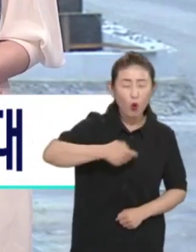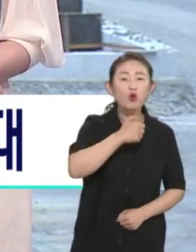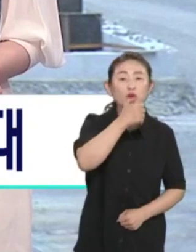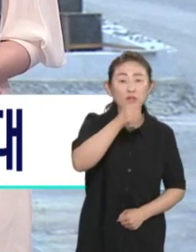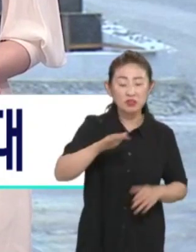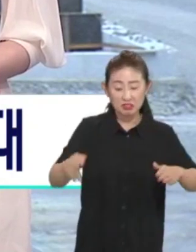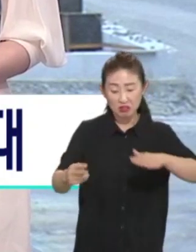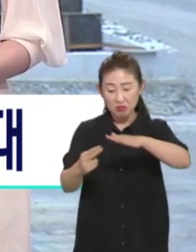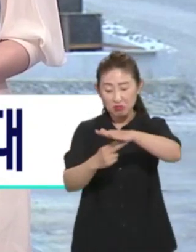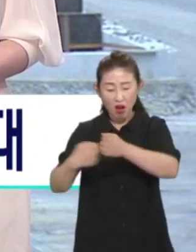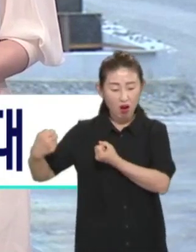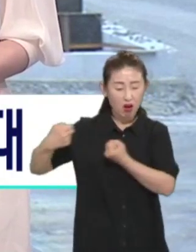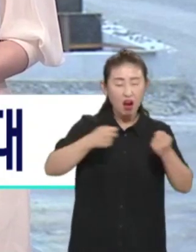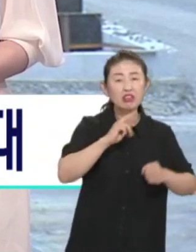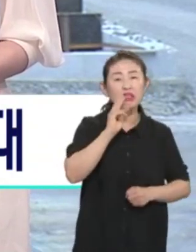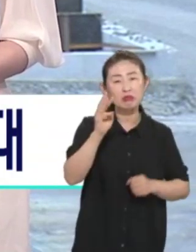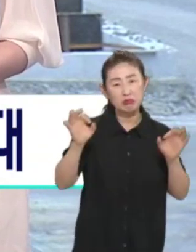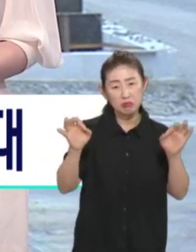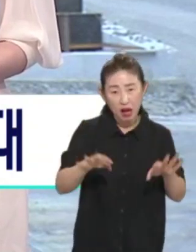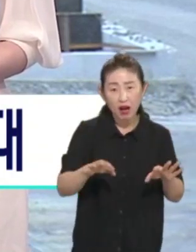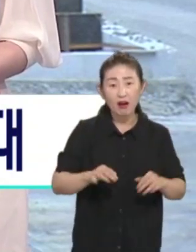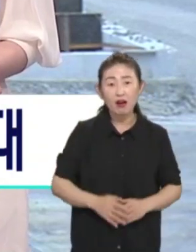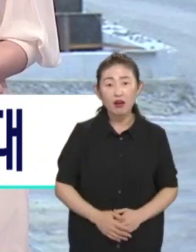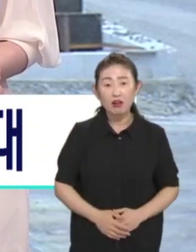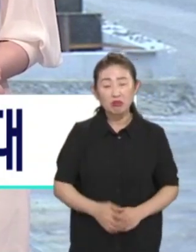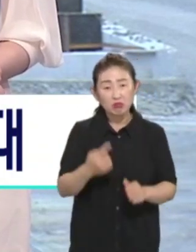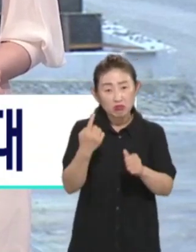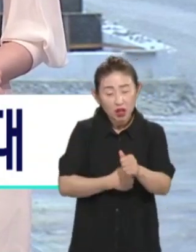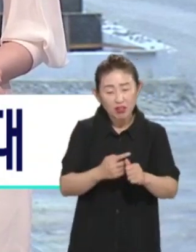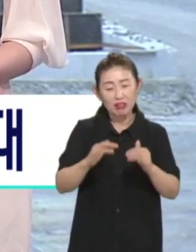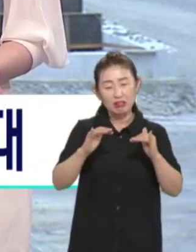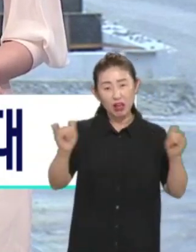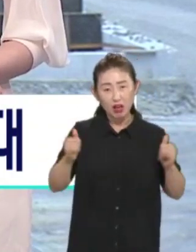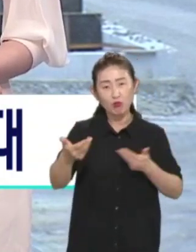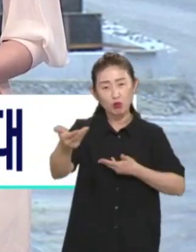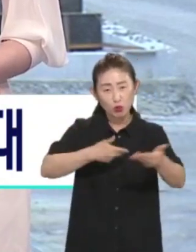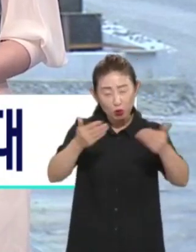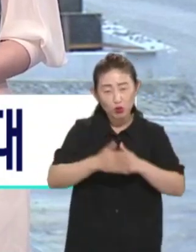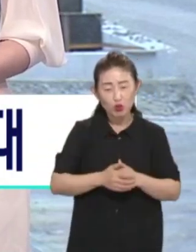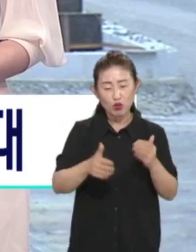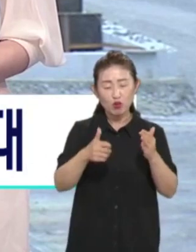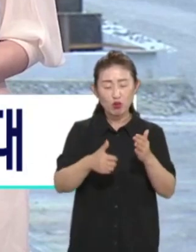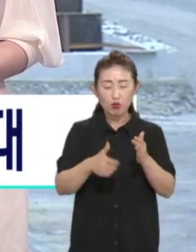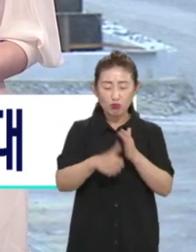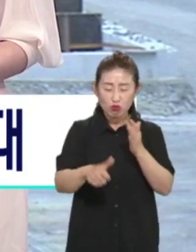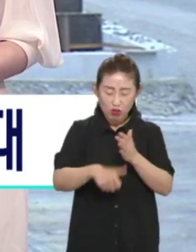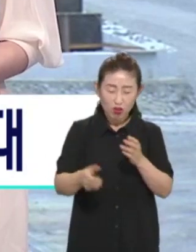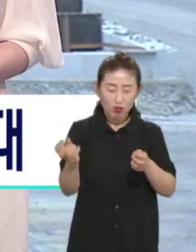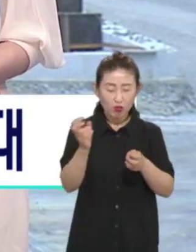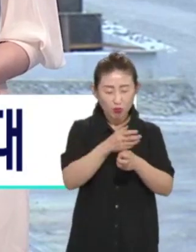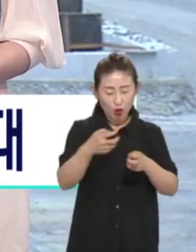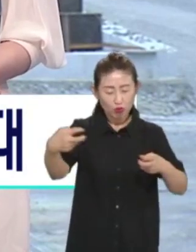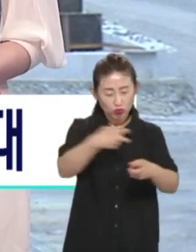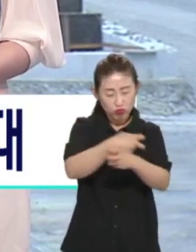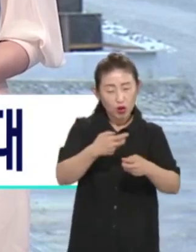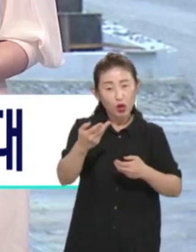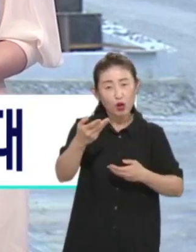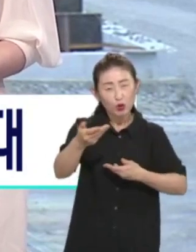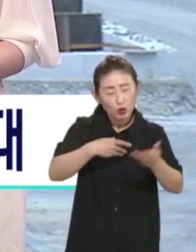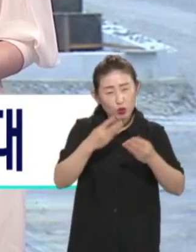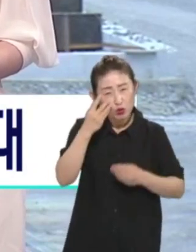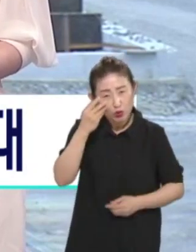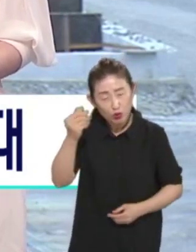시간이 3분으로 크게 줄어 접근성이 향상되고 인적 물적 교류 확대로 인한 시너지 효과를 기대할 수 있게 됐습니다.